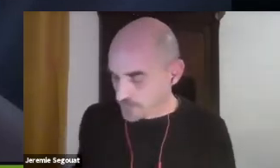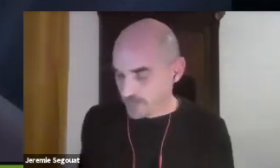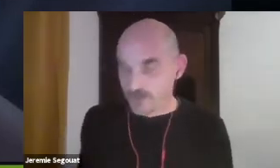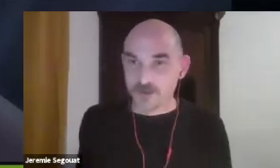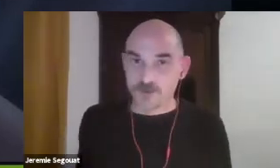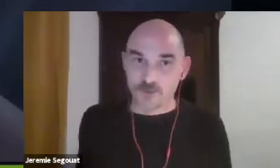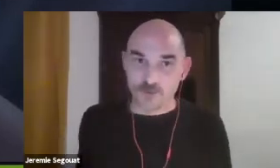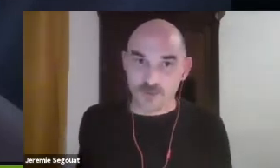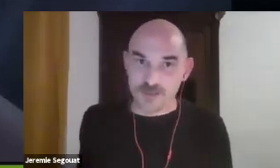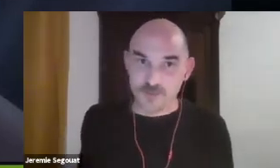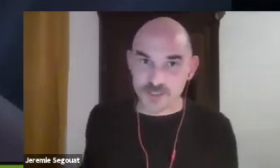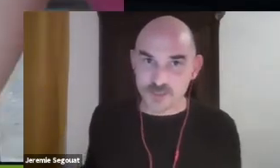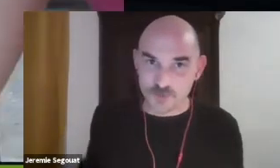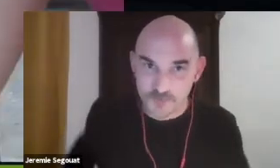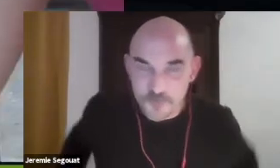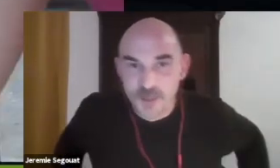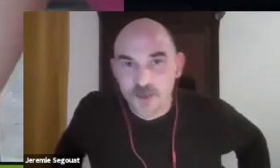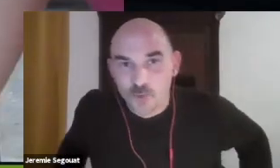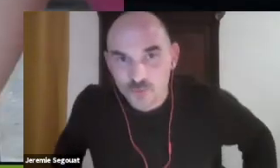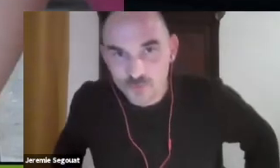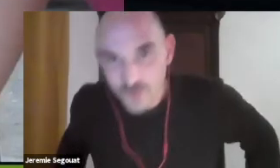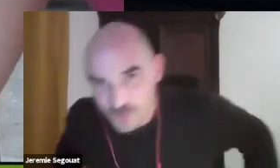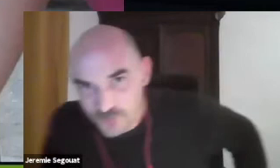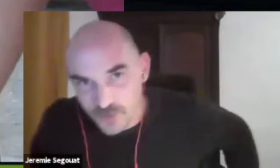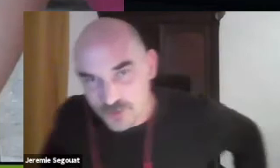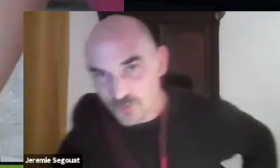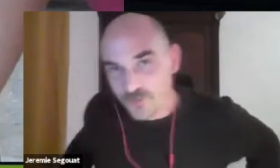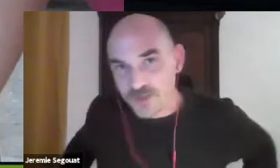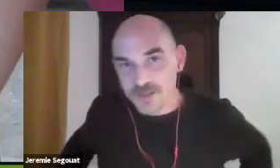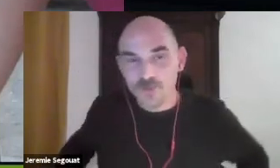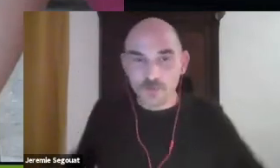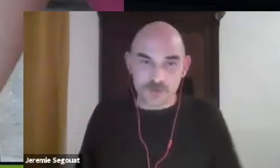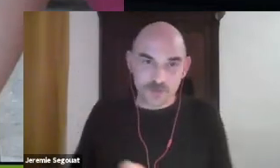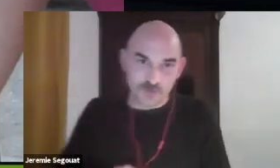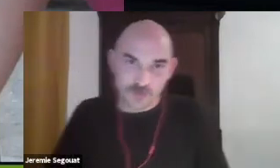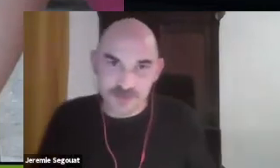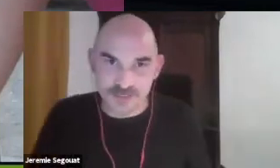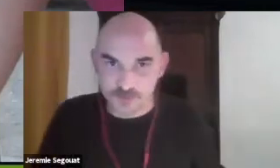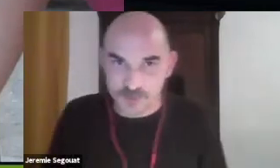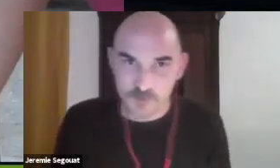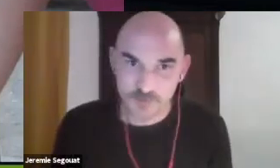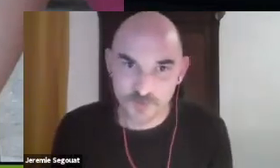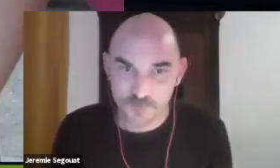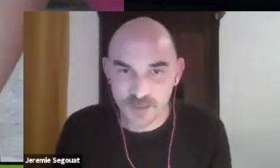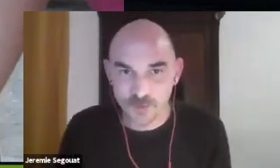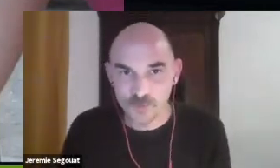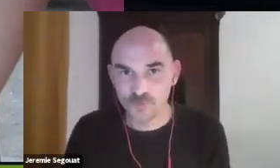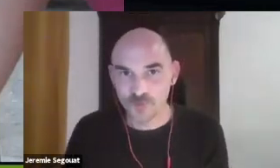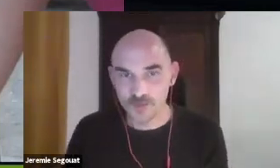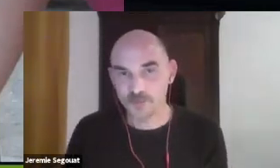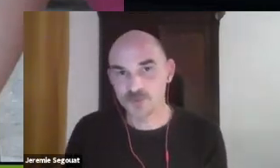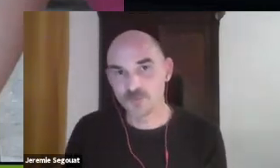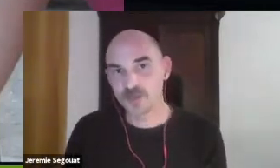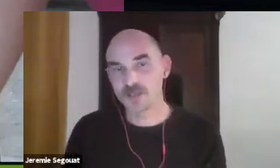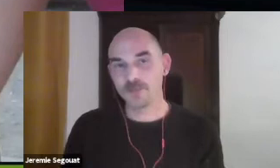dans l'image qui suit on se retrouve dans la configuration où en fait les deux personnes sont en train de s'exprimer en même temps et comment on le